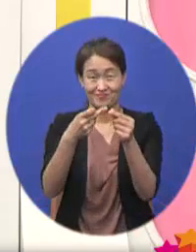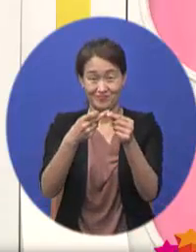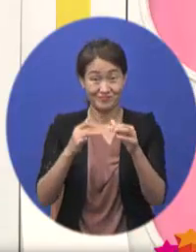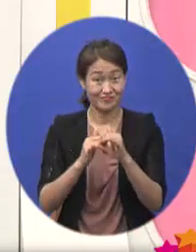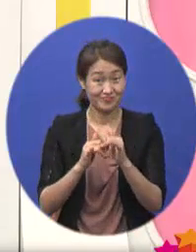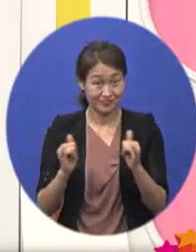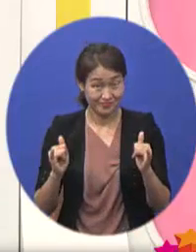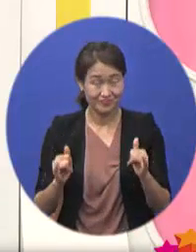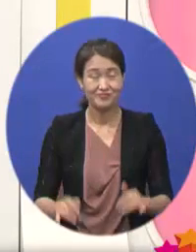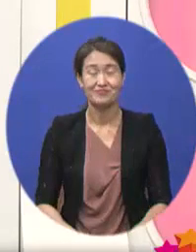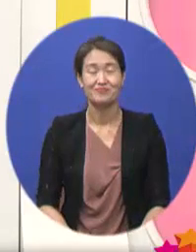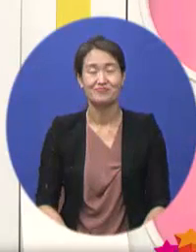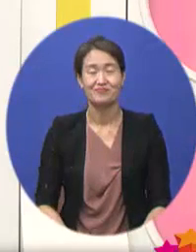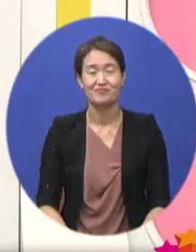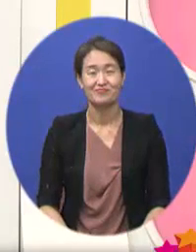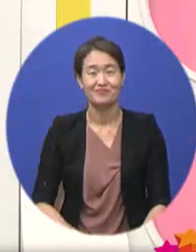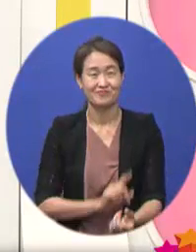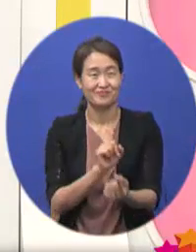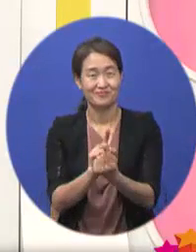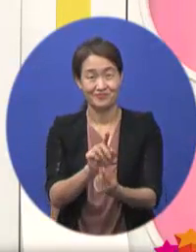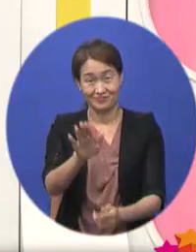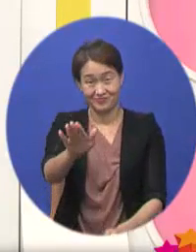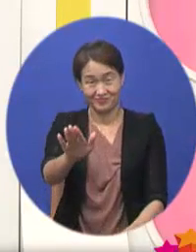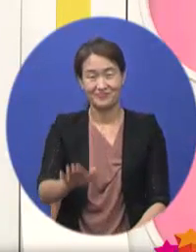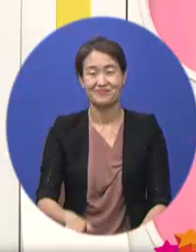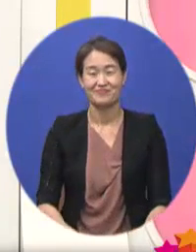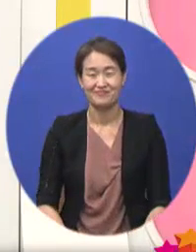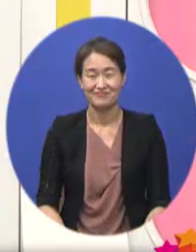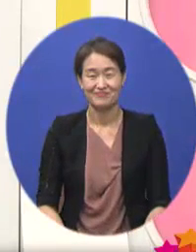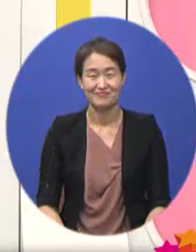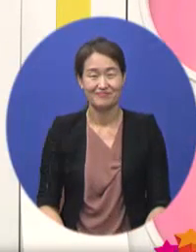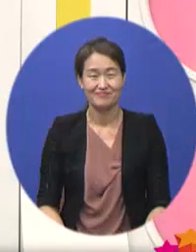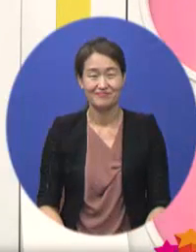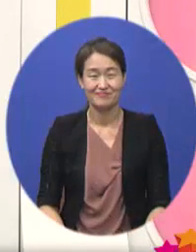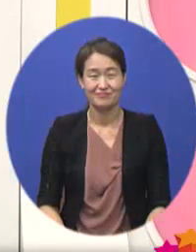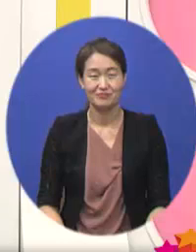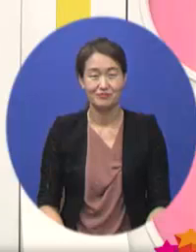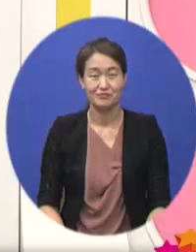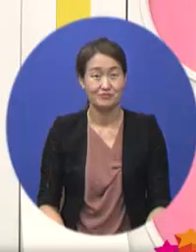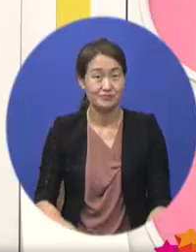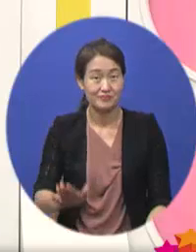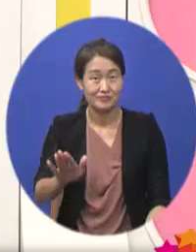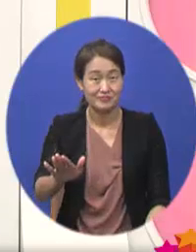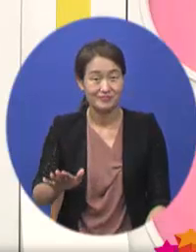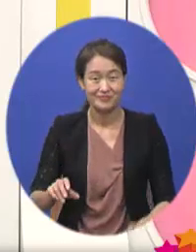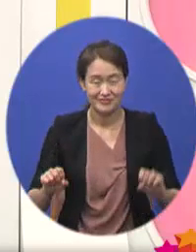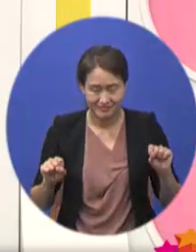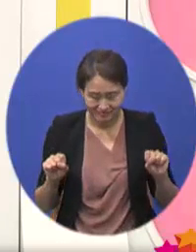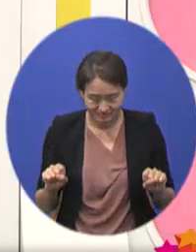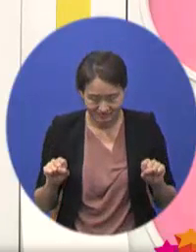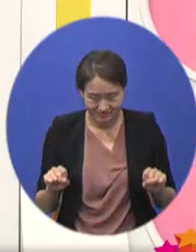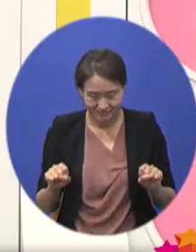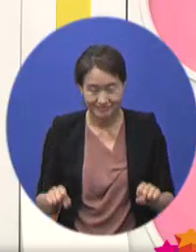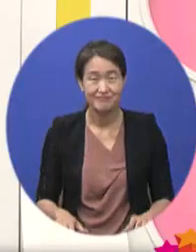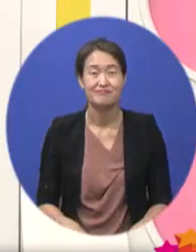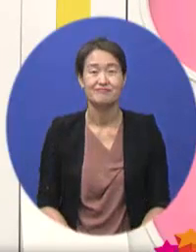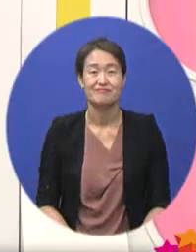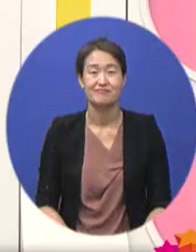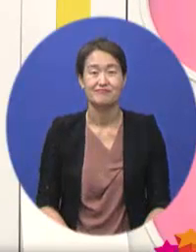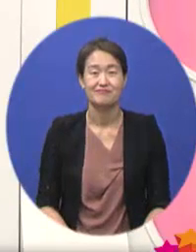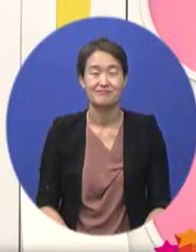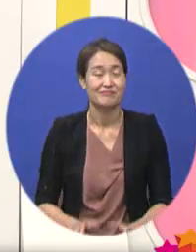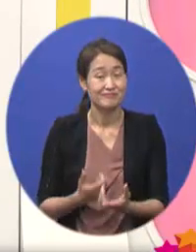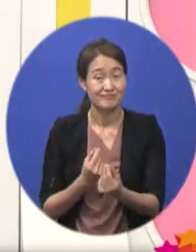우리 즉석 참여자분 네. 만나보겠습니다. 네. 여보세요? 여보세요? 안녕하세요. 반갑습니다.